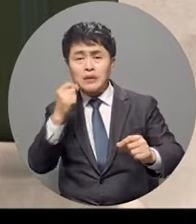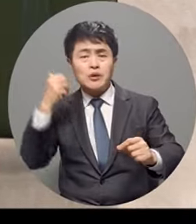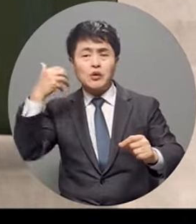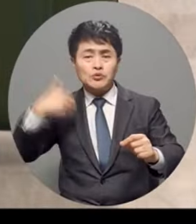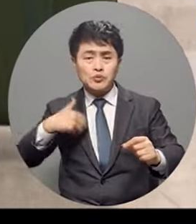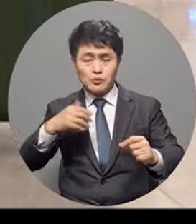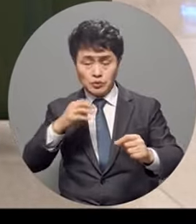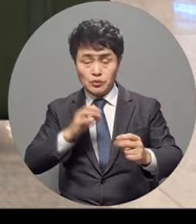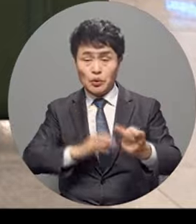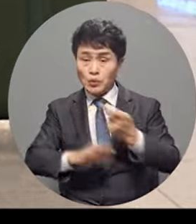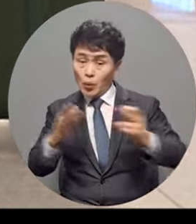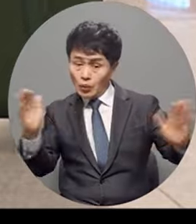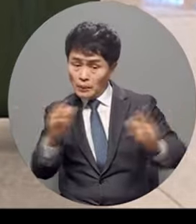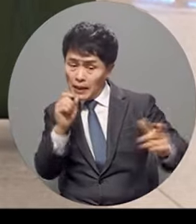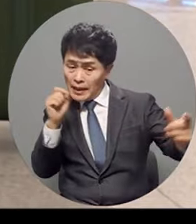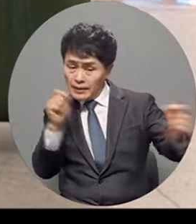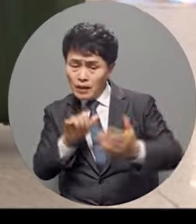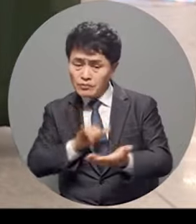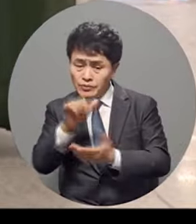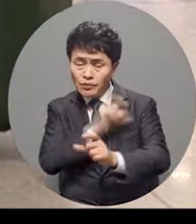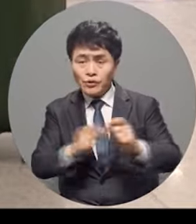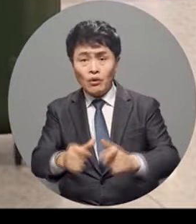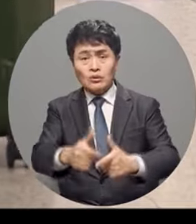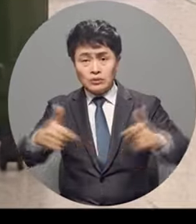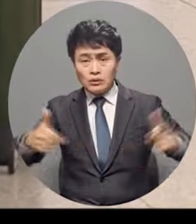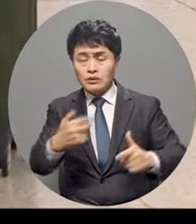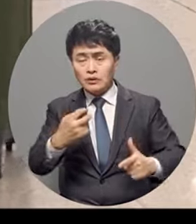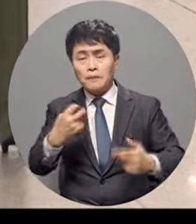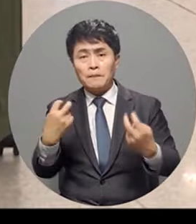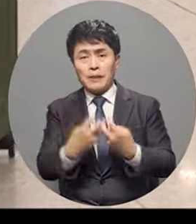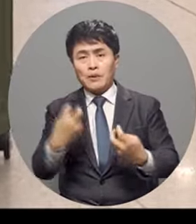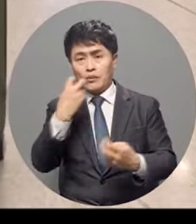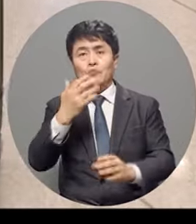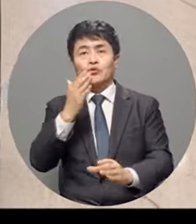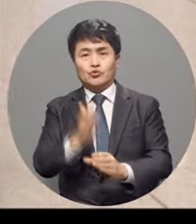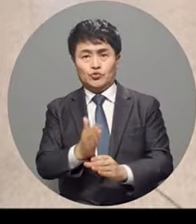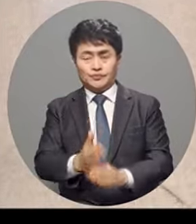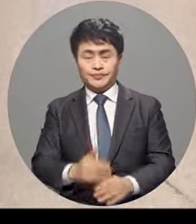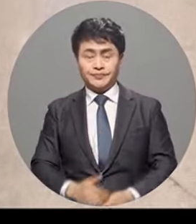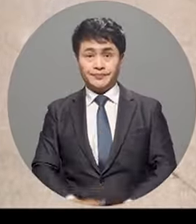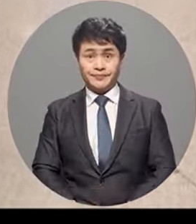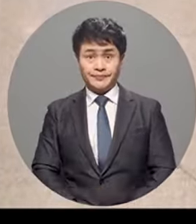동남아 등 단거리 비행 노선을 늘리는 방안을 검토하고 있습니다. MBC 뉴스 문다영입니다.